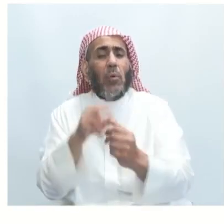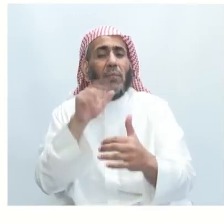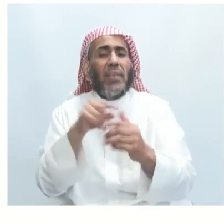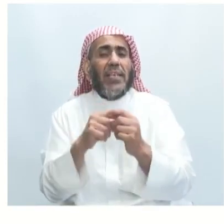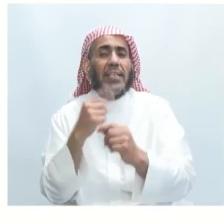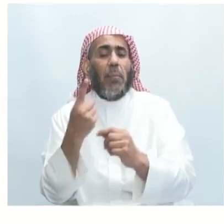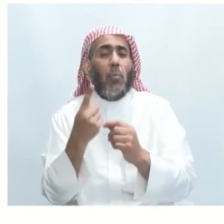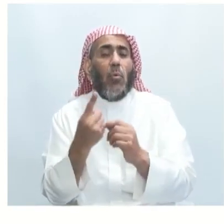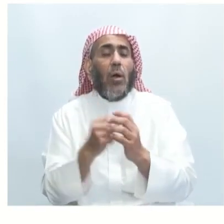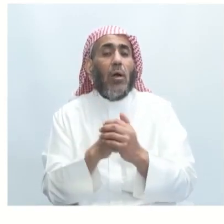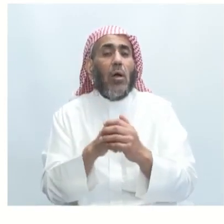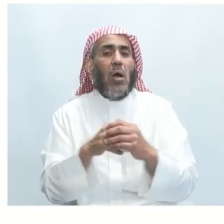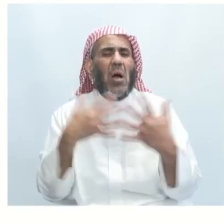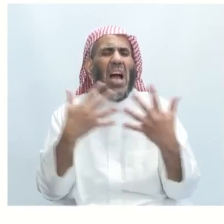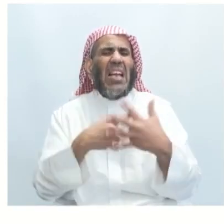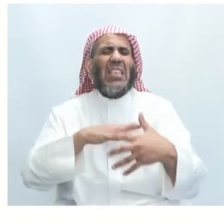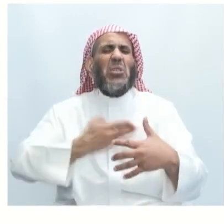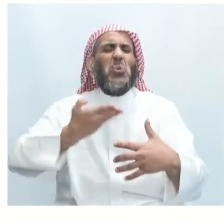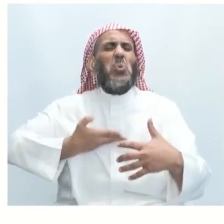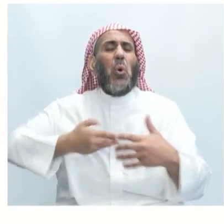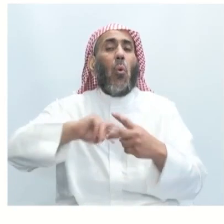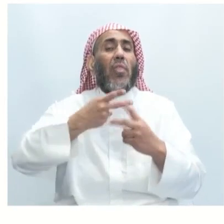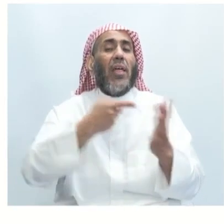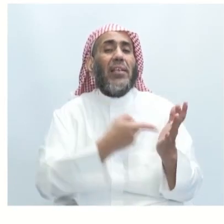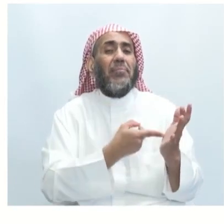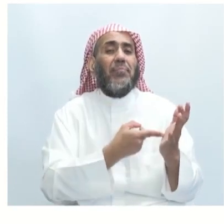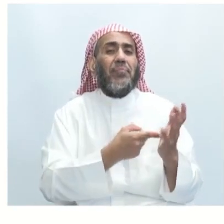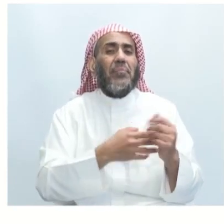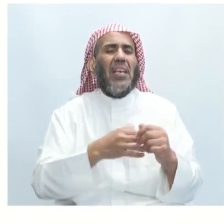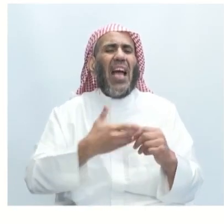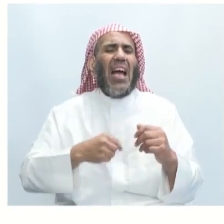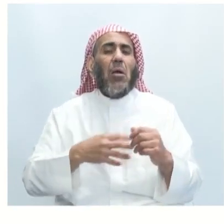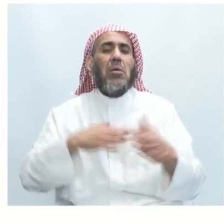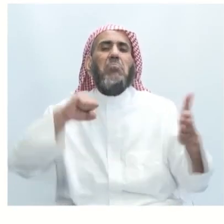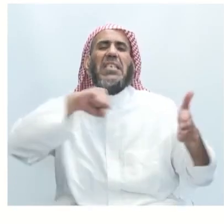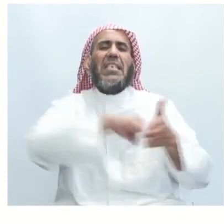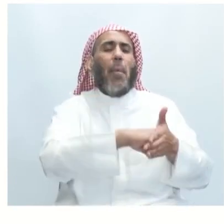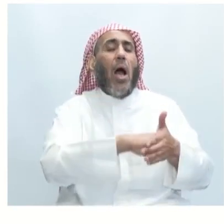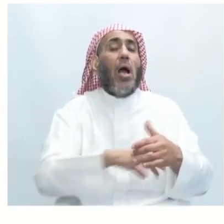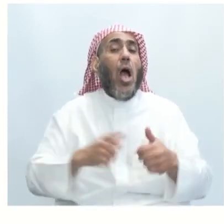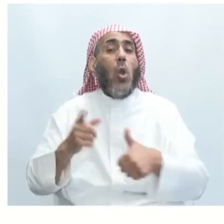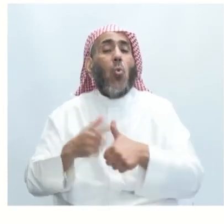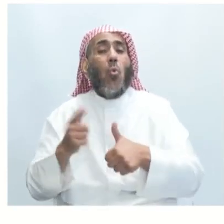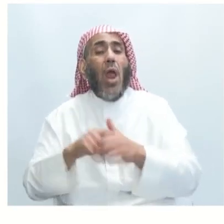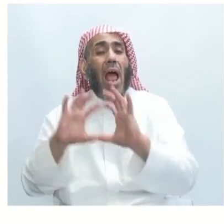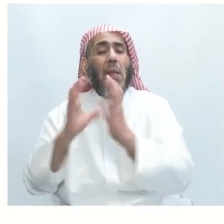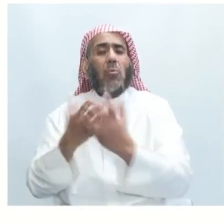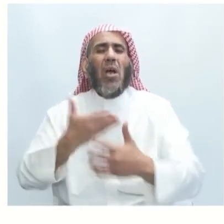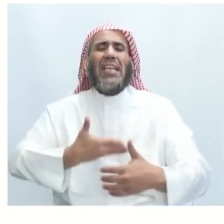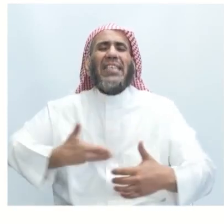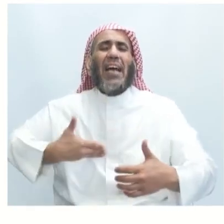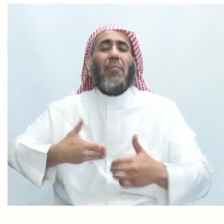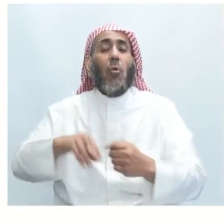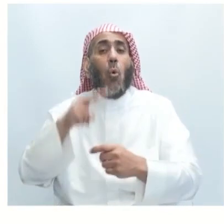احداهما او احداهما حاله جوع والاخرى حاله من الشبع الاولى او المجموعه الجائعه